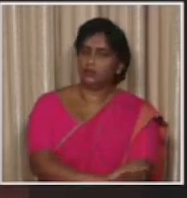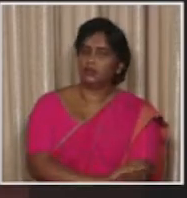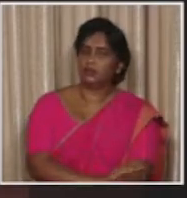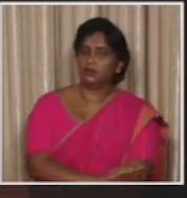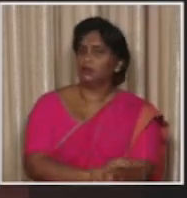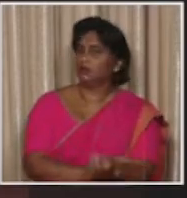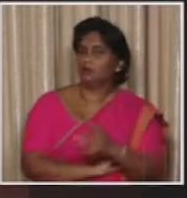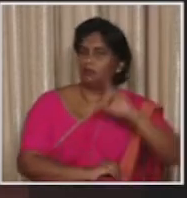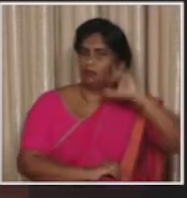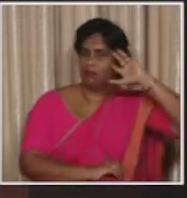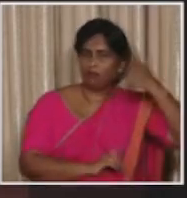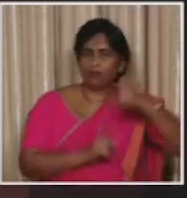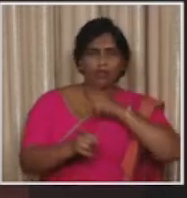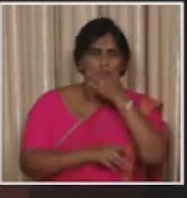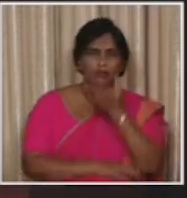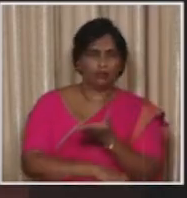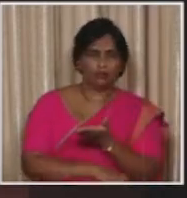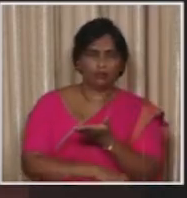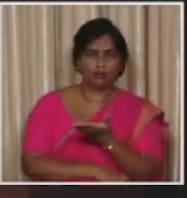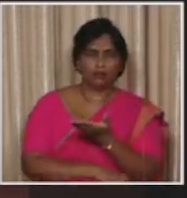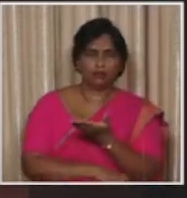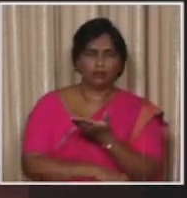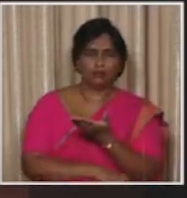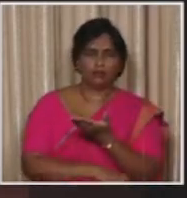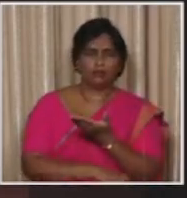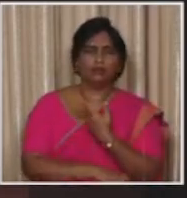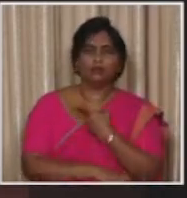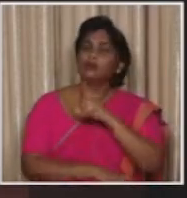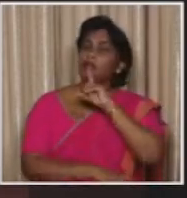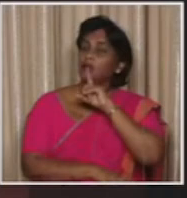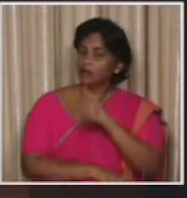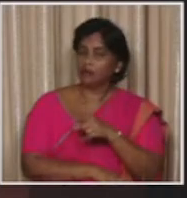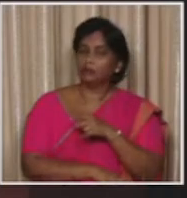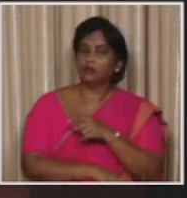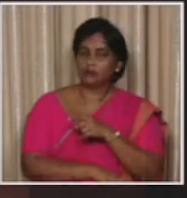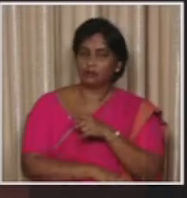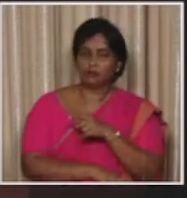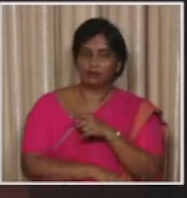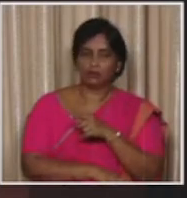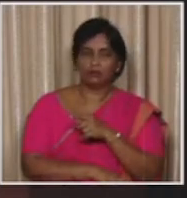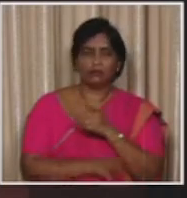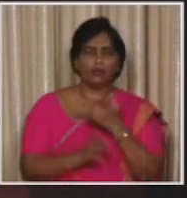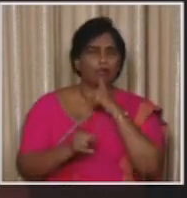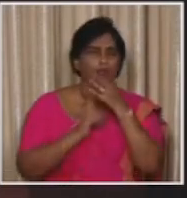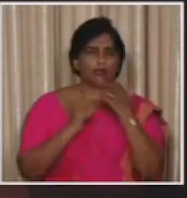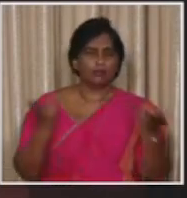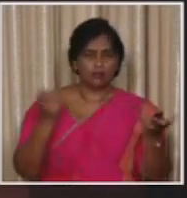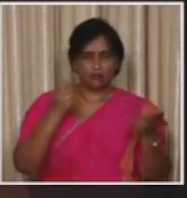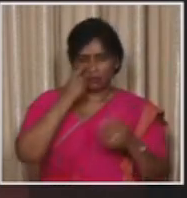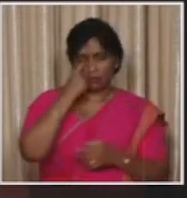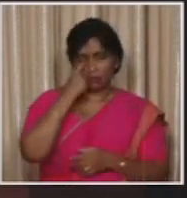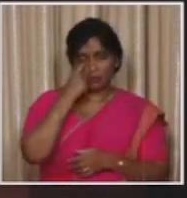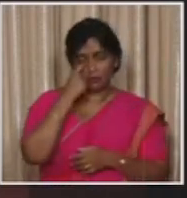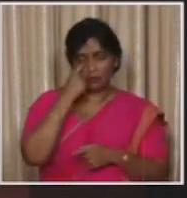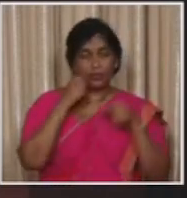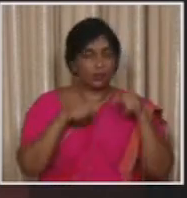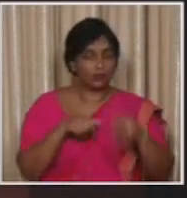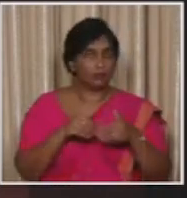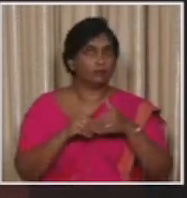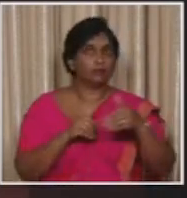මොන තකතිරු කතාවද? මං අහන්නේ මොනවද මේ කතා? අද